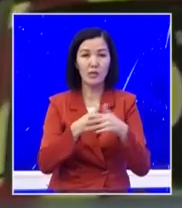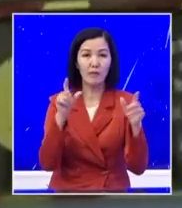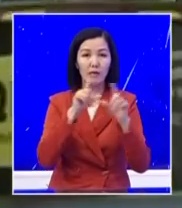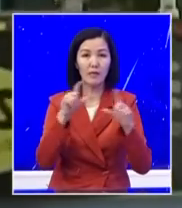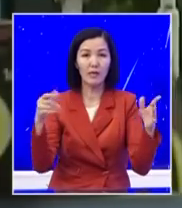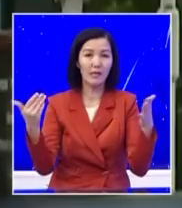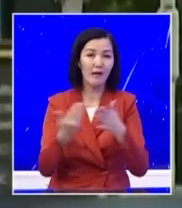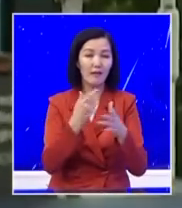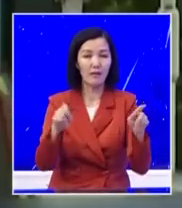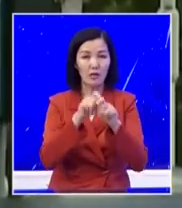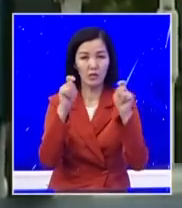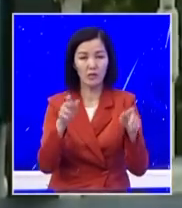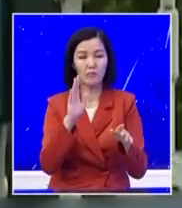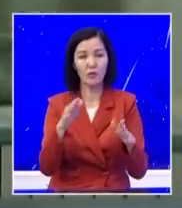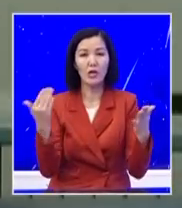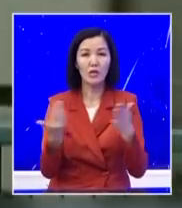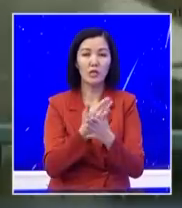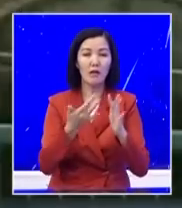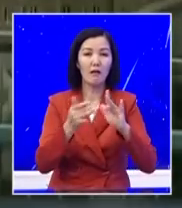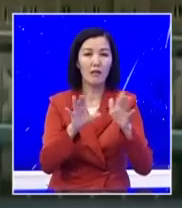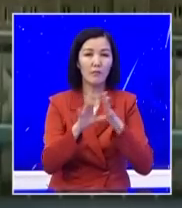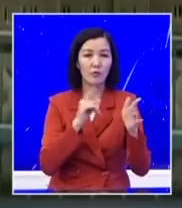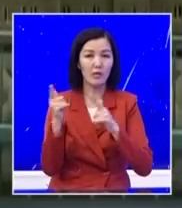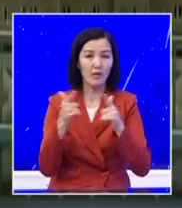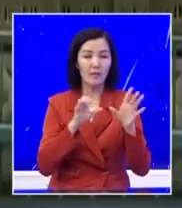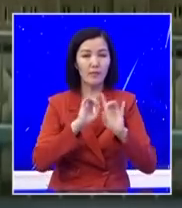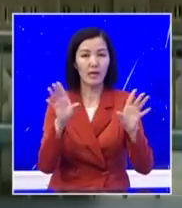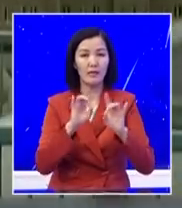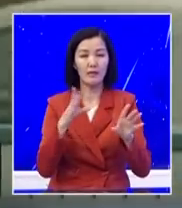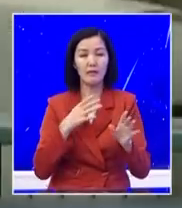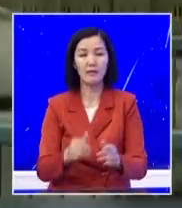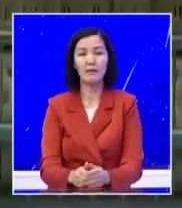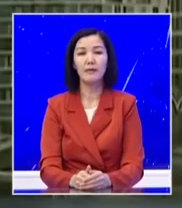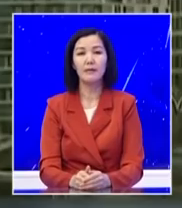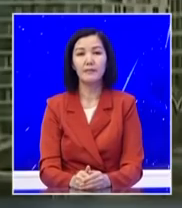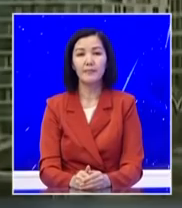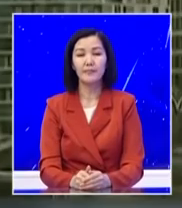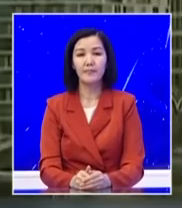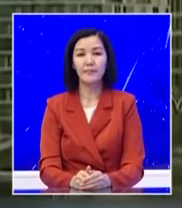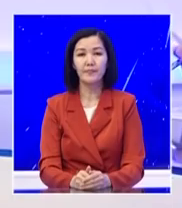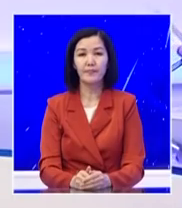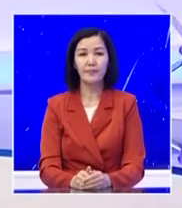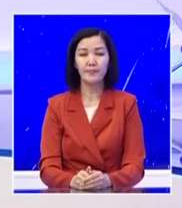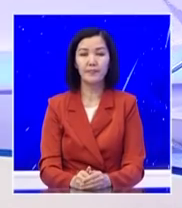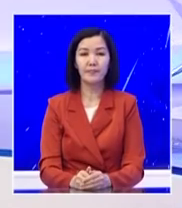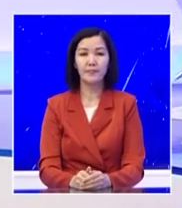жұмыстар іске қосылады. Топтаманы ғаламтор ақпараттарымен дайындаған Меруерт Құдырбайқызы, Жетісу телеарнасы.